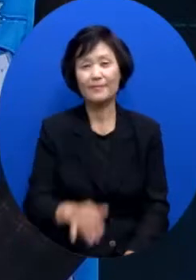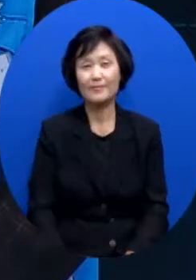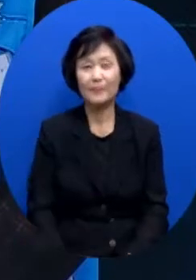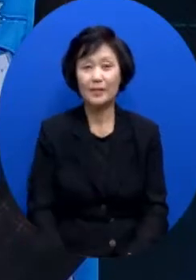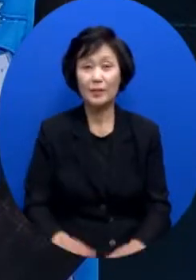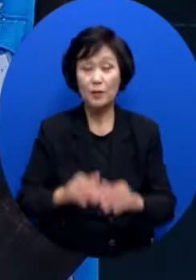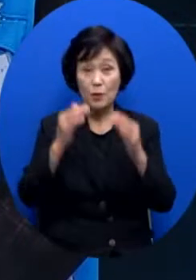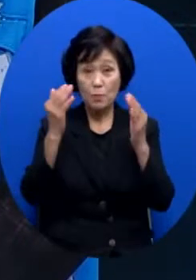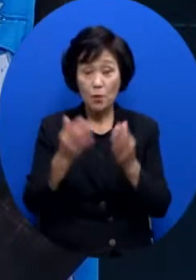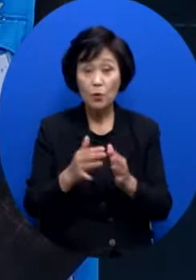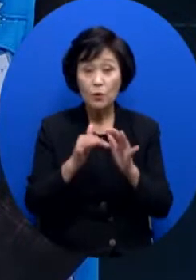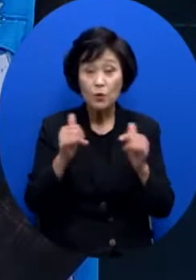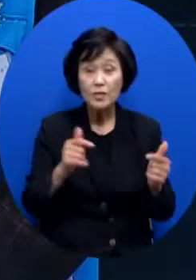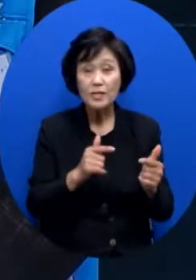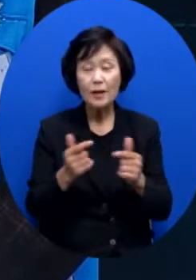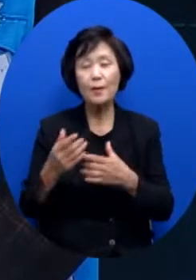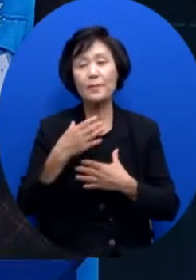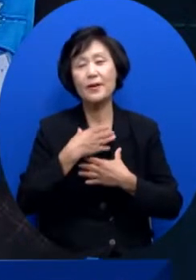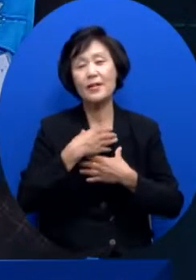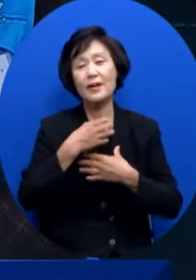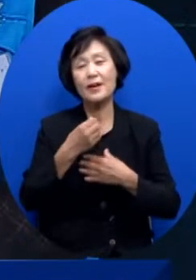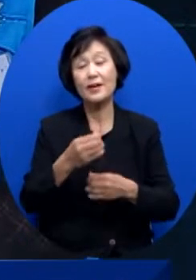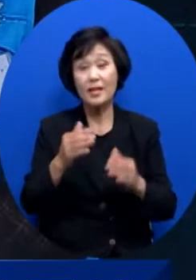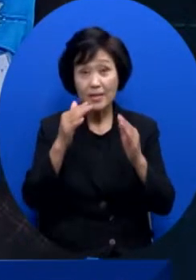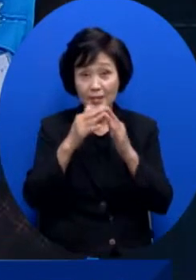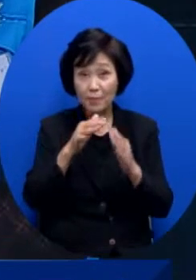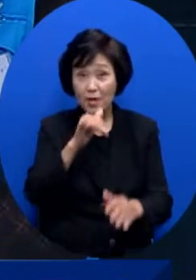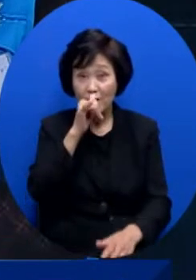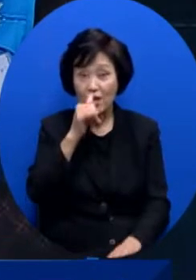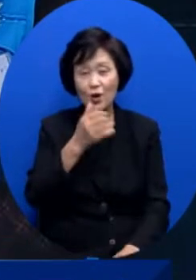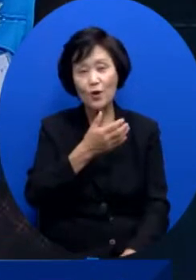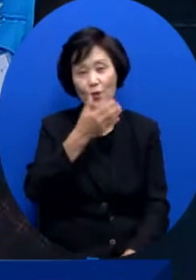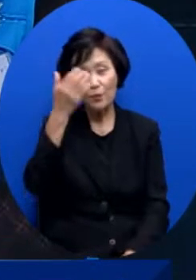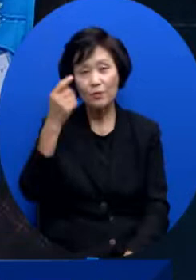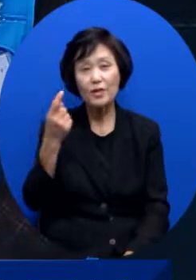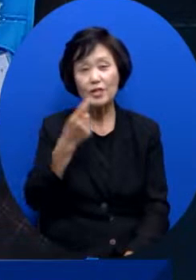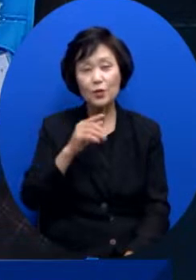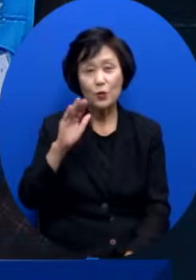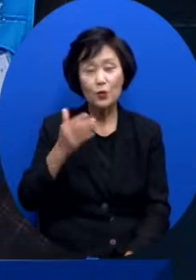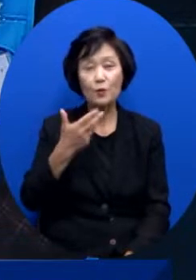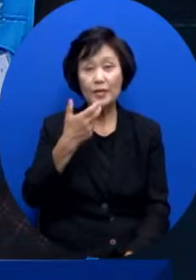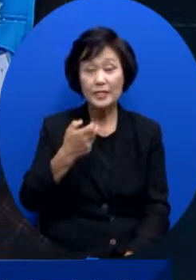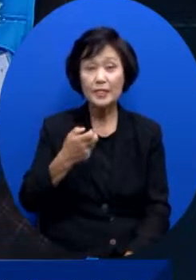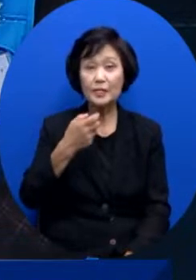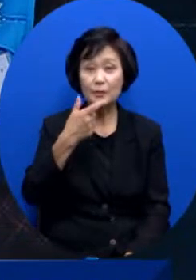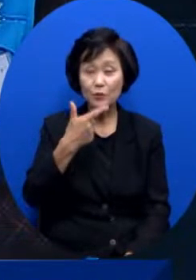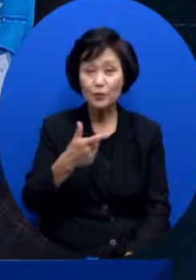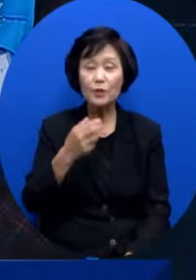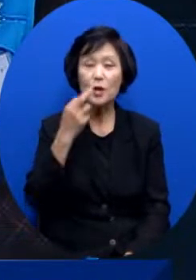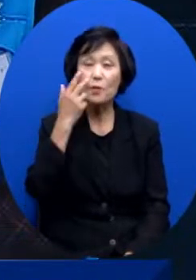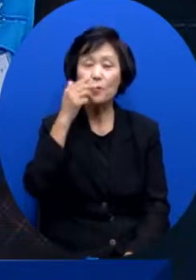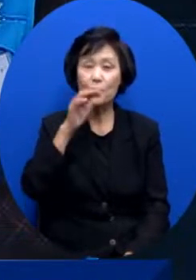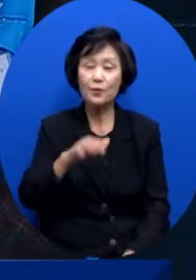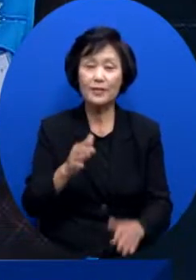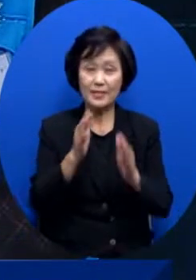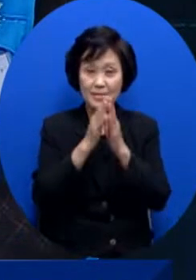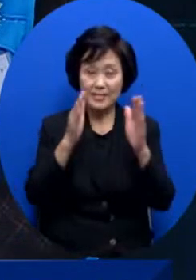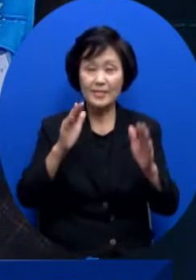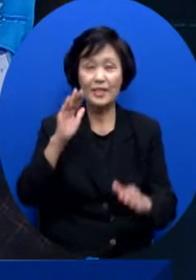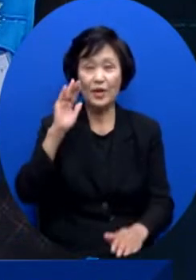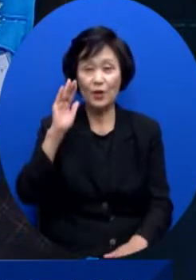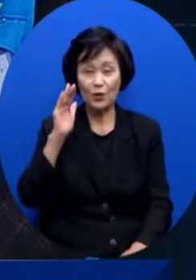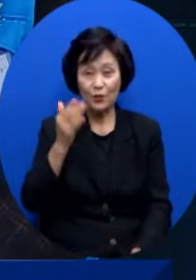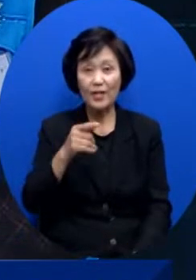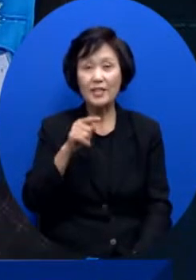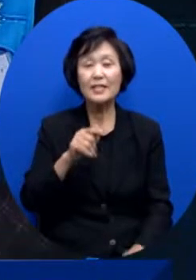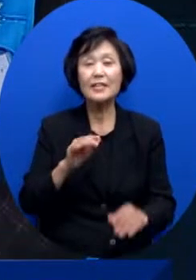모든 사람에게 안락한 집이 있는 세상을 꿈꾸며 1976년 미국에서 시작한 국제 비영리 단체인 헤비타트.